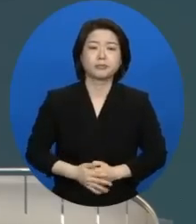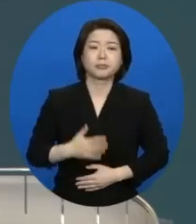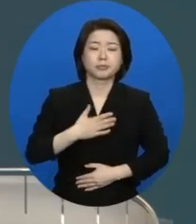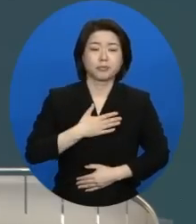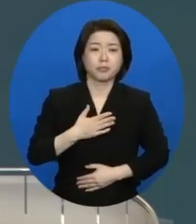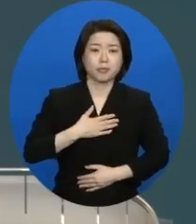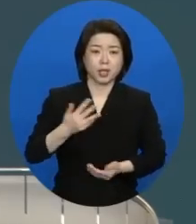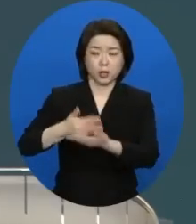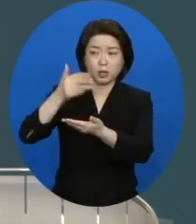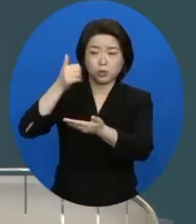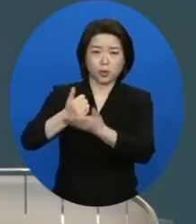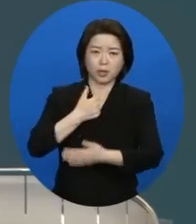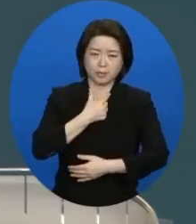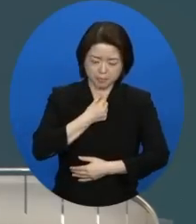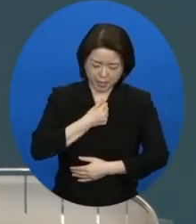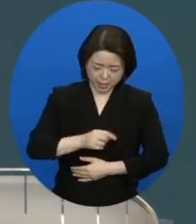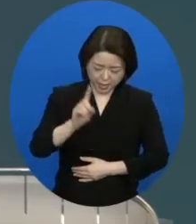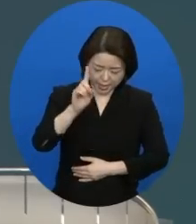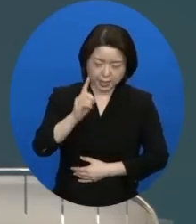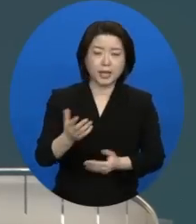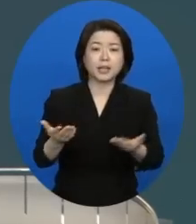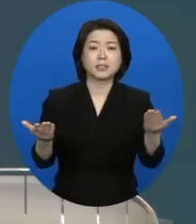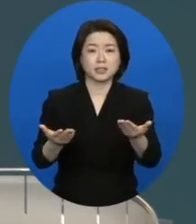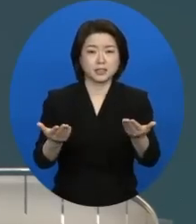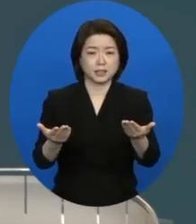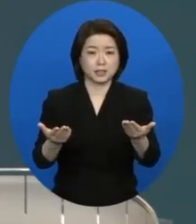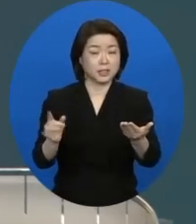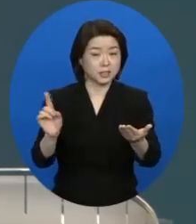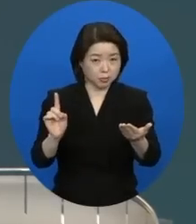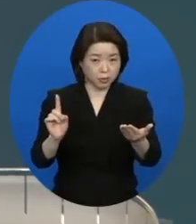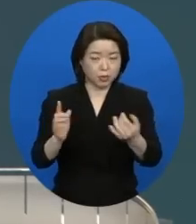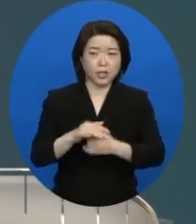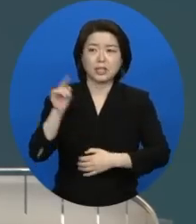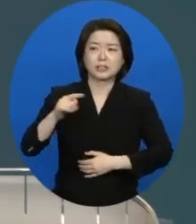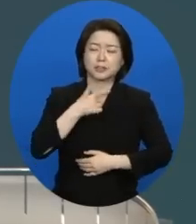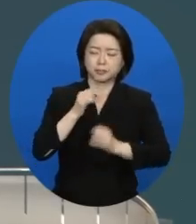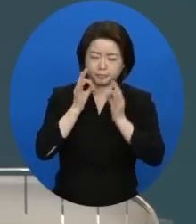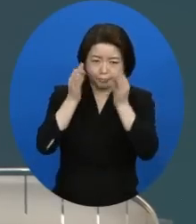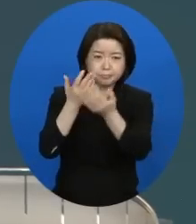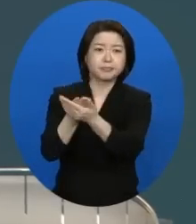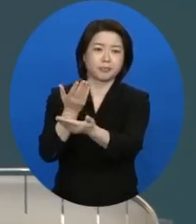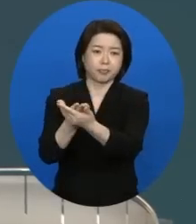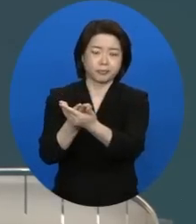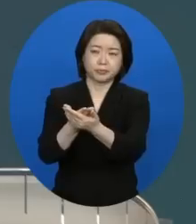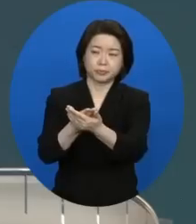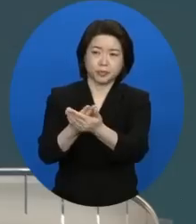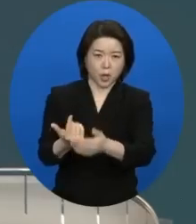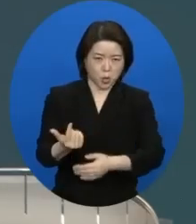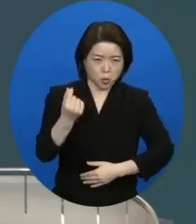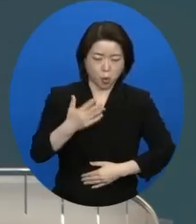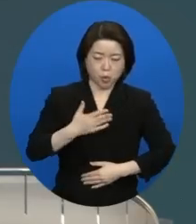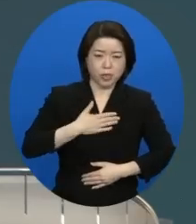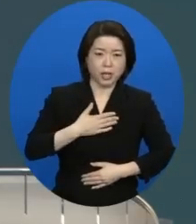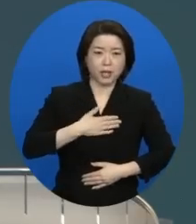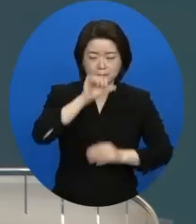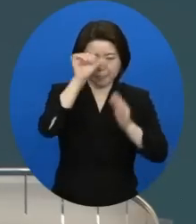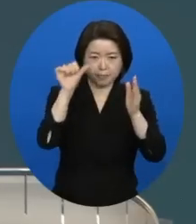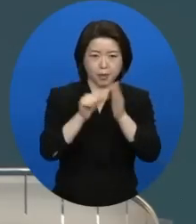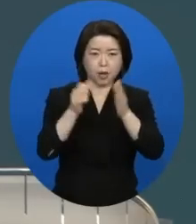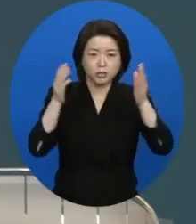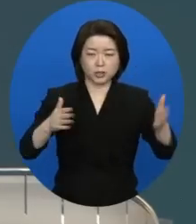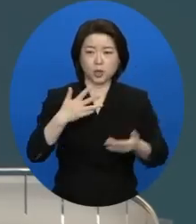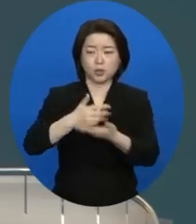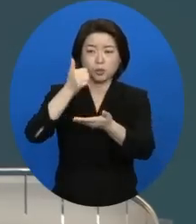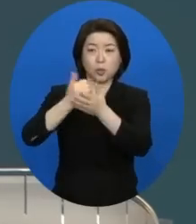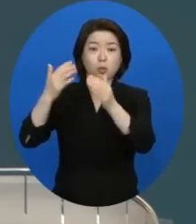내가 여호와께 바라는 한 가지 일, 그것을 구하리니 곧 내가 내 평생에 여호와의